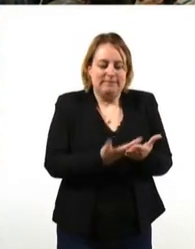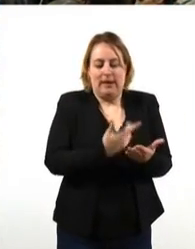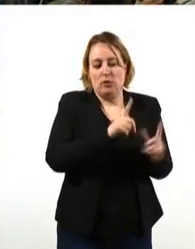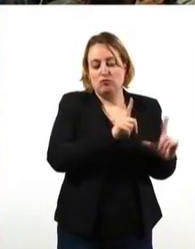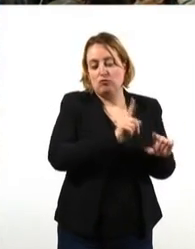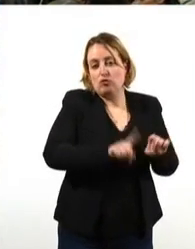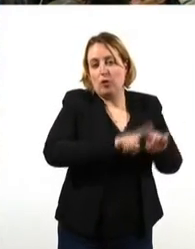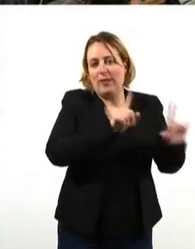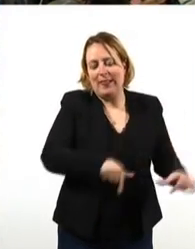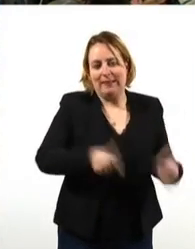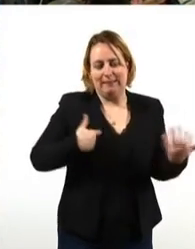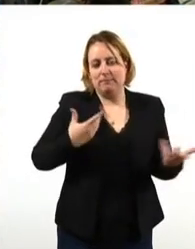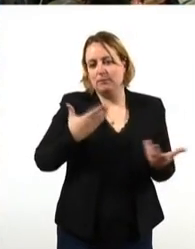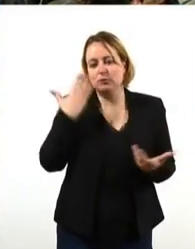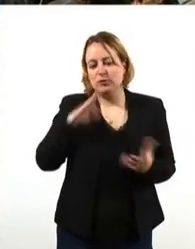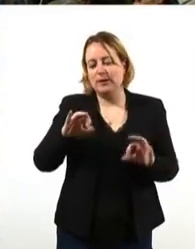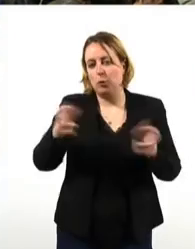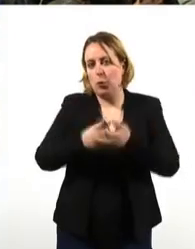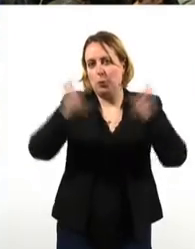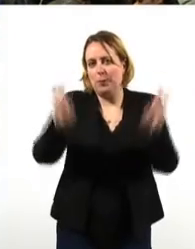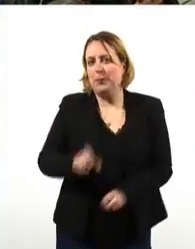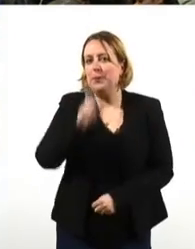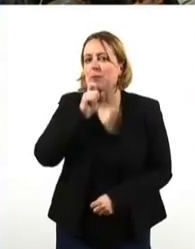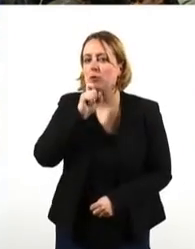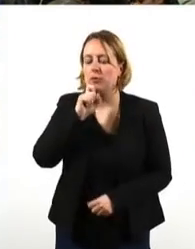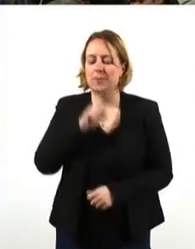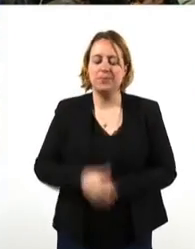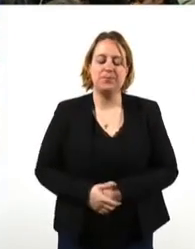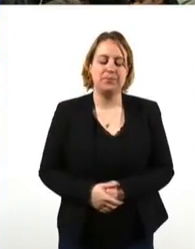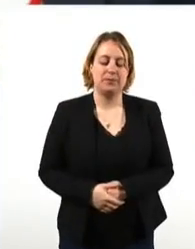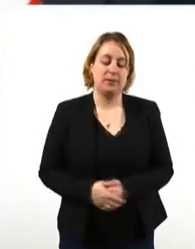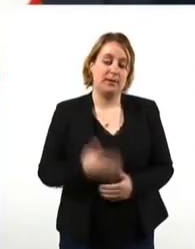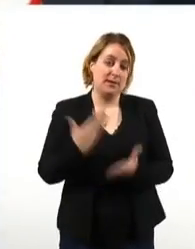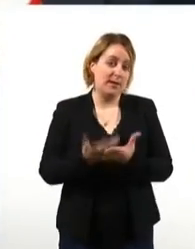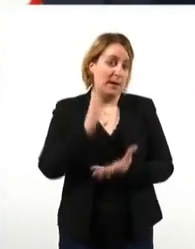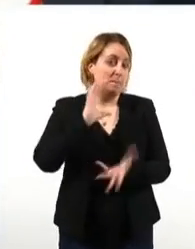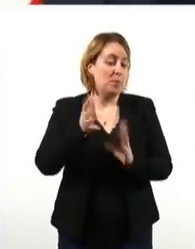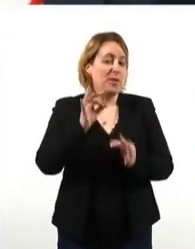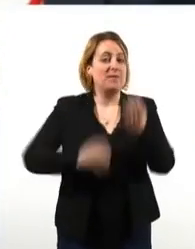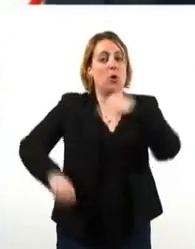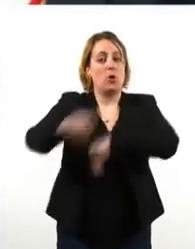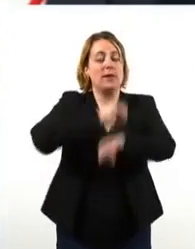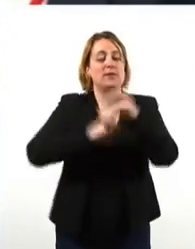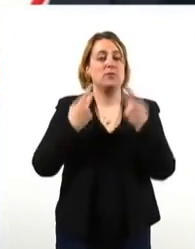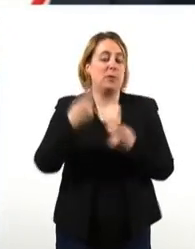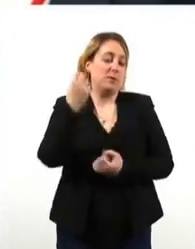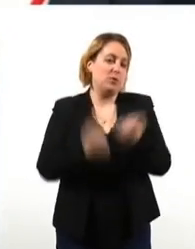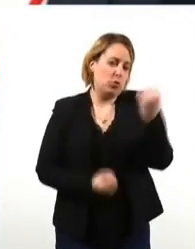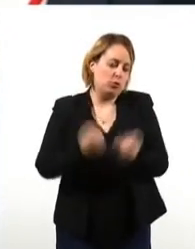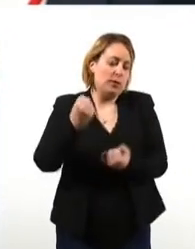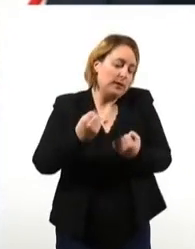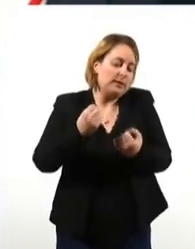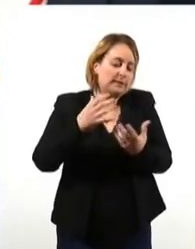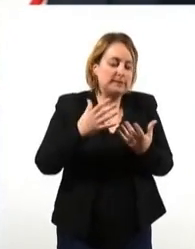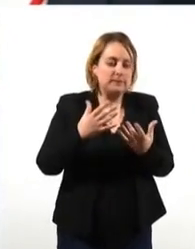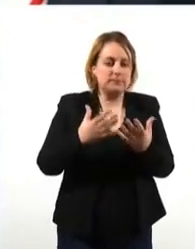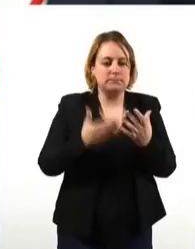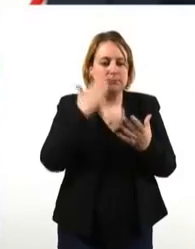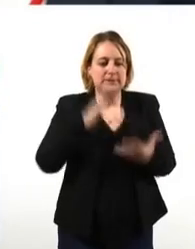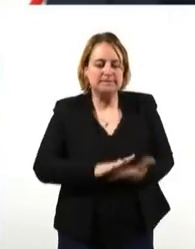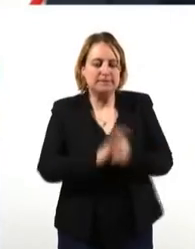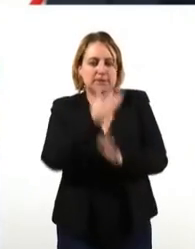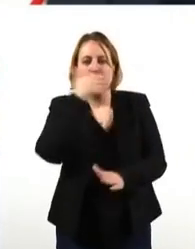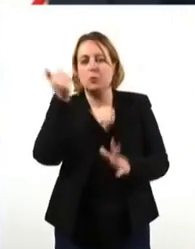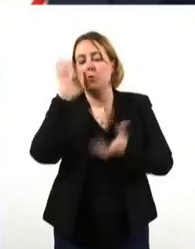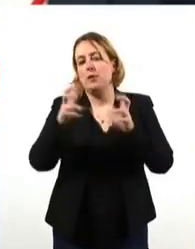de concurrence sur l'organisation de notre permis de conduire qui permettra de le faire baisser. Il y a la question de l'âge, qui est une question sensible, parce que c'est un débat